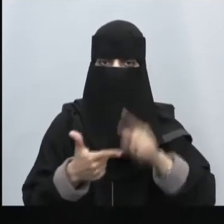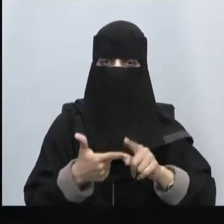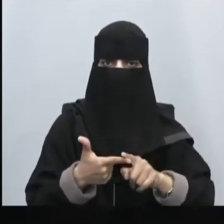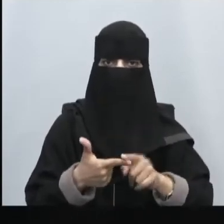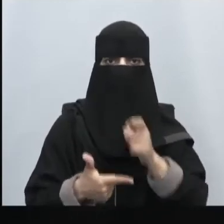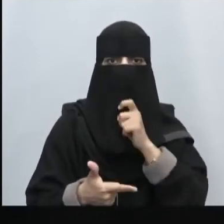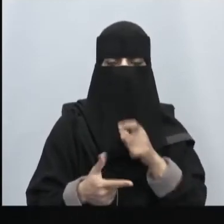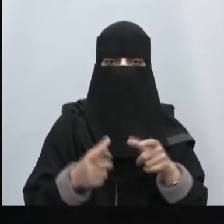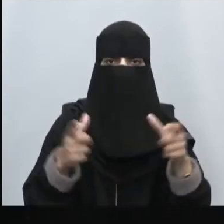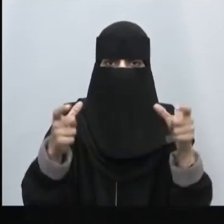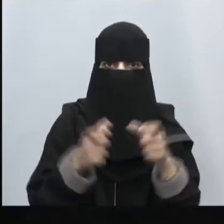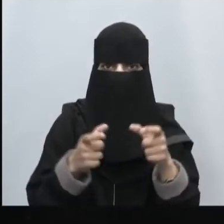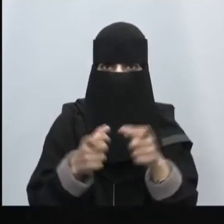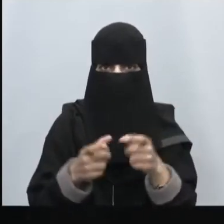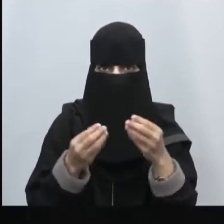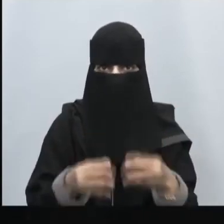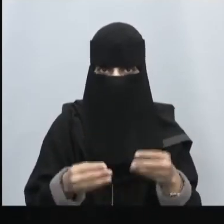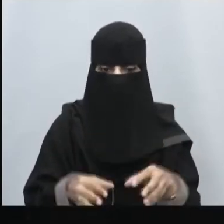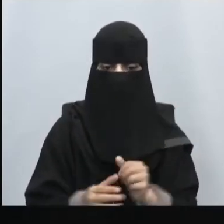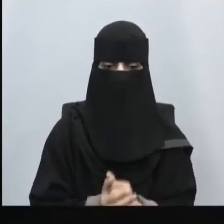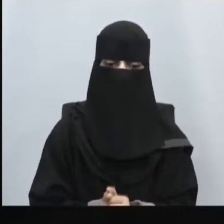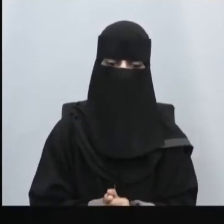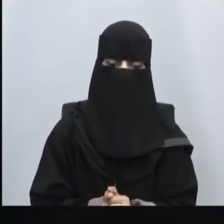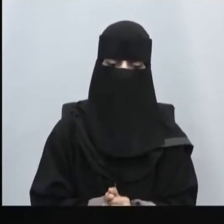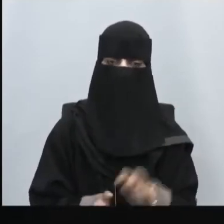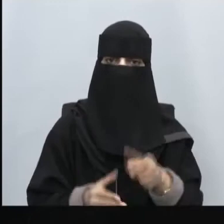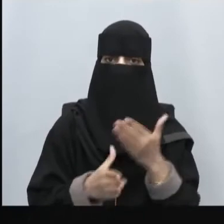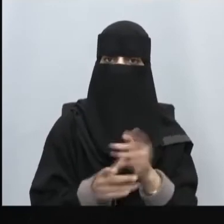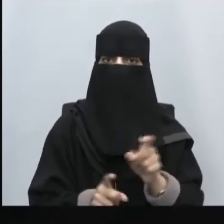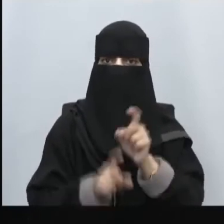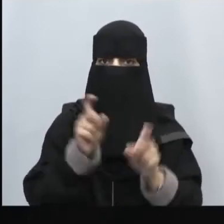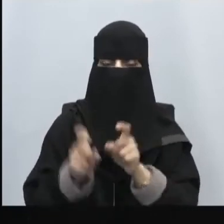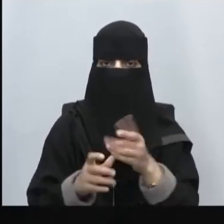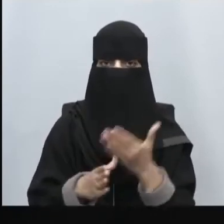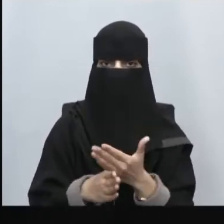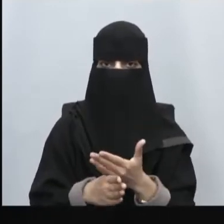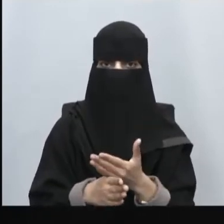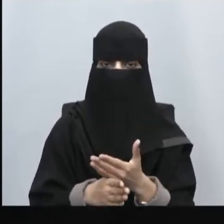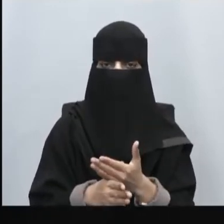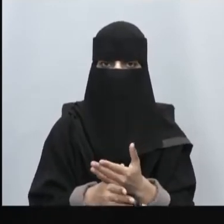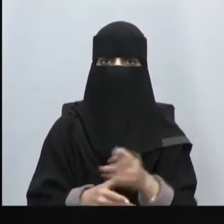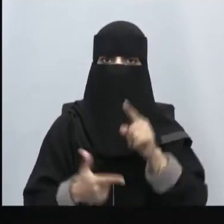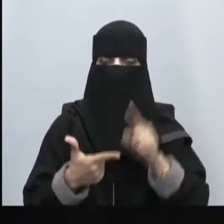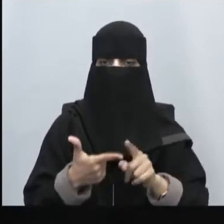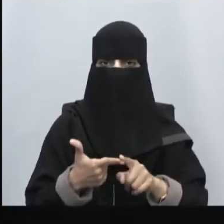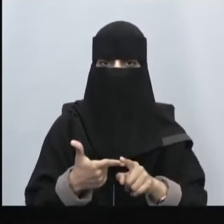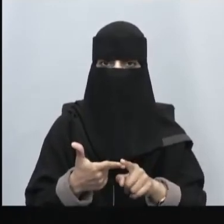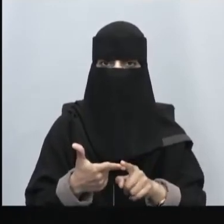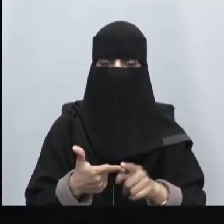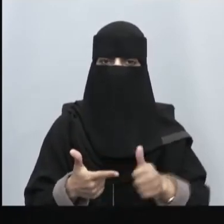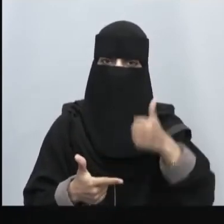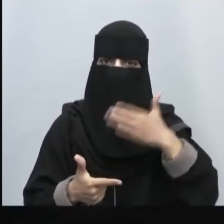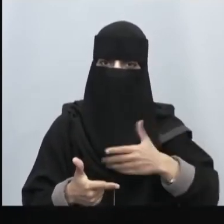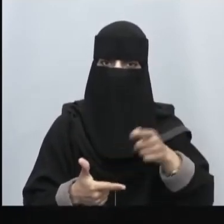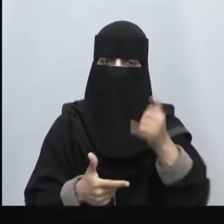بالضعف والانحسار هنا نريد ان نتسائل لماذا الدوله العباسيه في عصرها الثاني لم